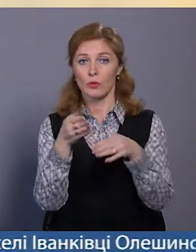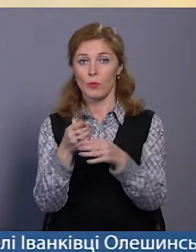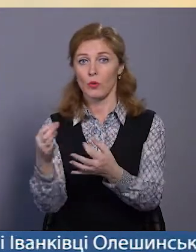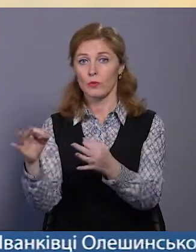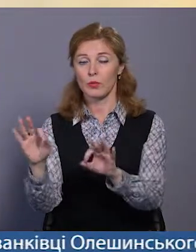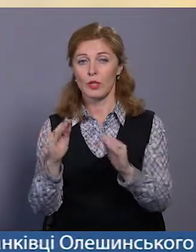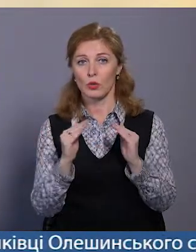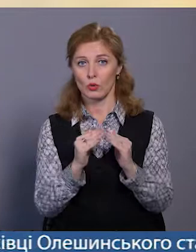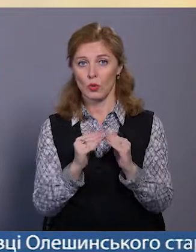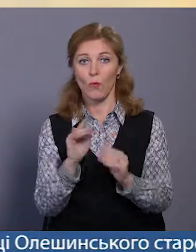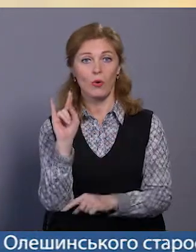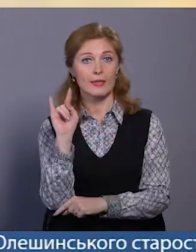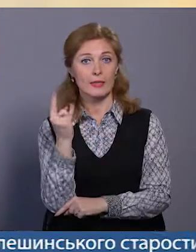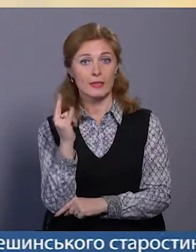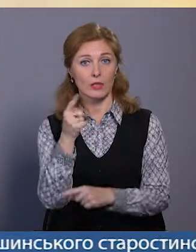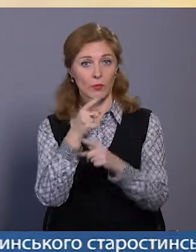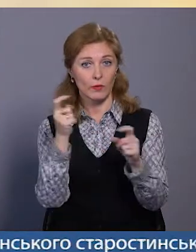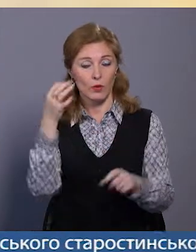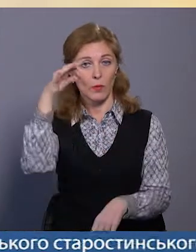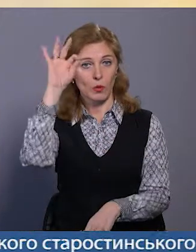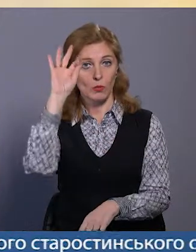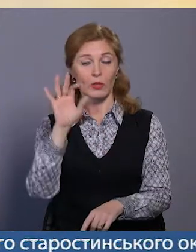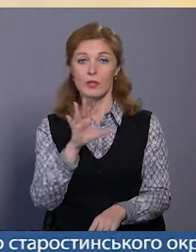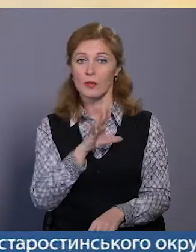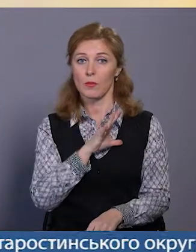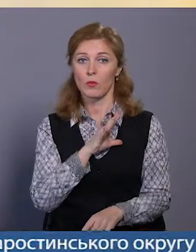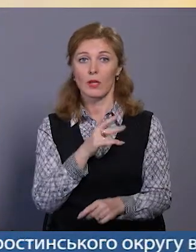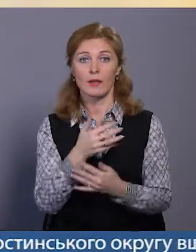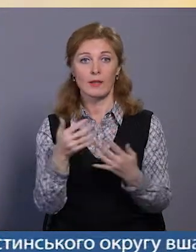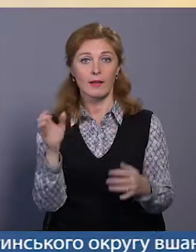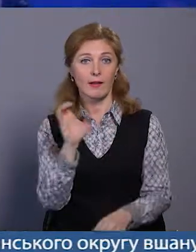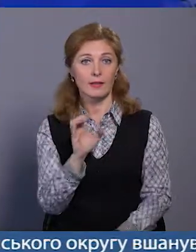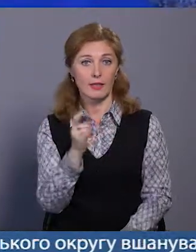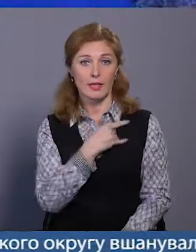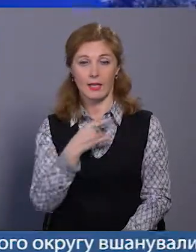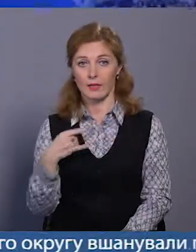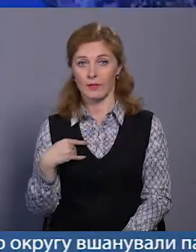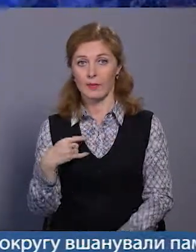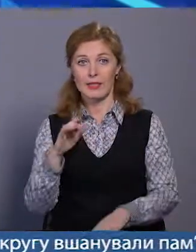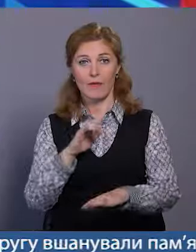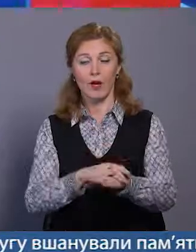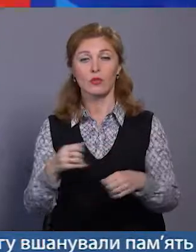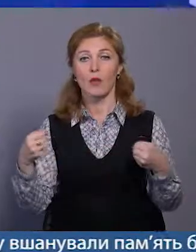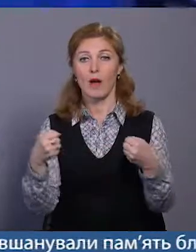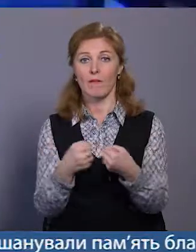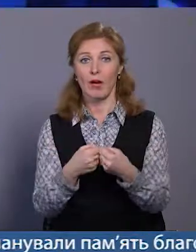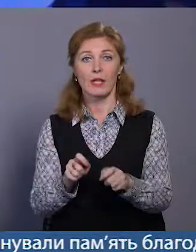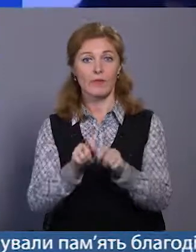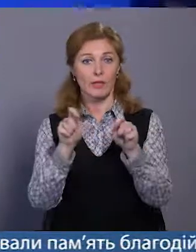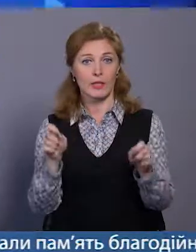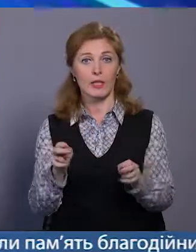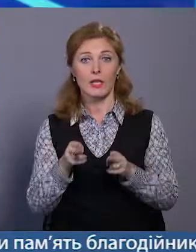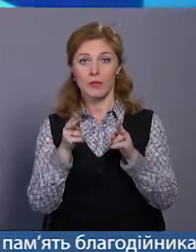відпустили додому. Дитина, повідомили у поліції, відбулася кількома синцями. За фактом аварії слідчі відкрили